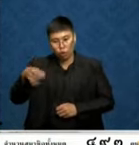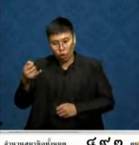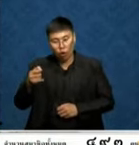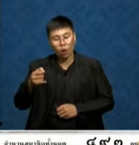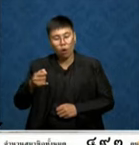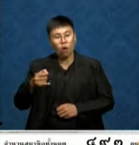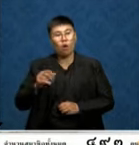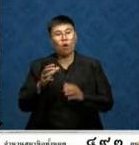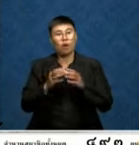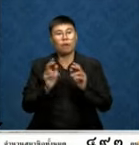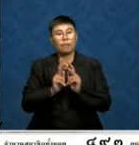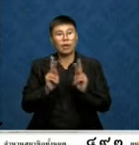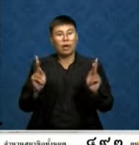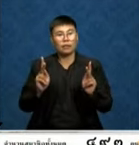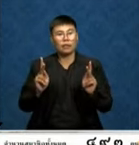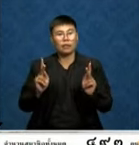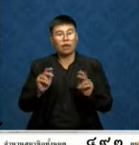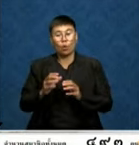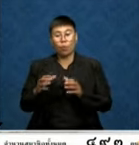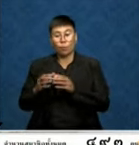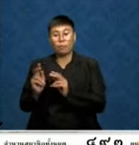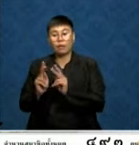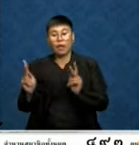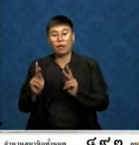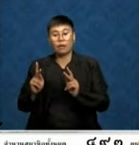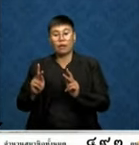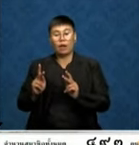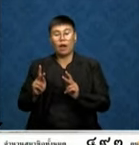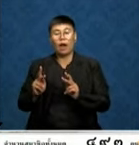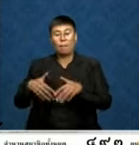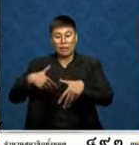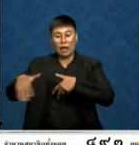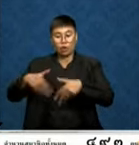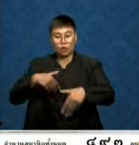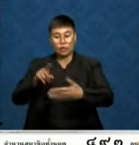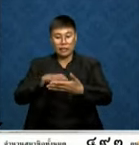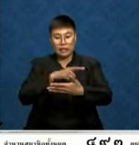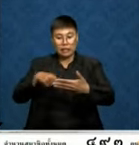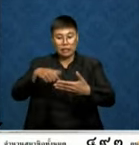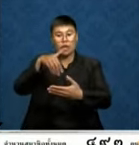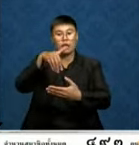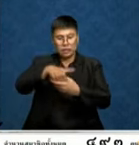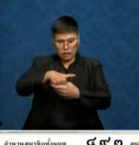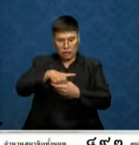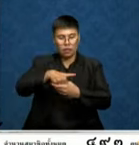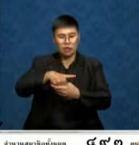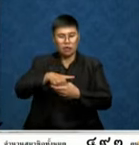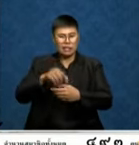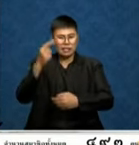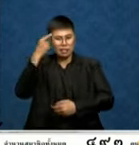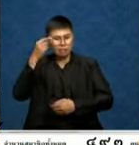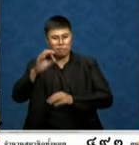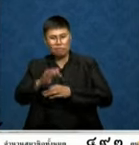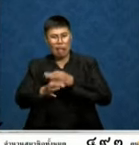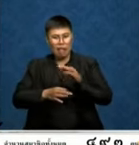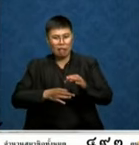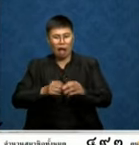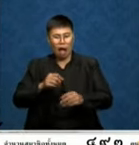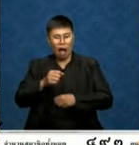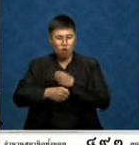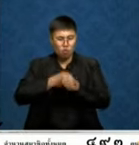ราะว่าคณะกรรมการก็มาจากการที่พี่น้องประชาชนเลือกมาครับท่านอย่าไปคิดเองครับอย่าไปคิดแทนประชาชนว่าโอ้ถ้าอายุเ